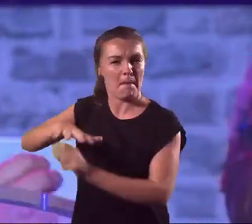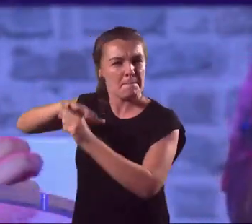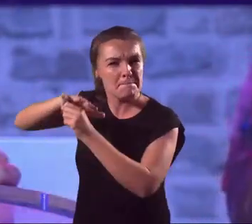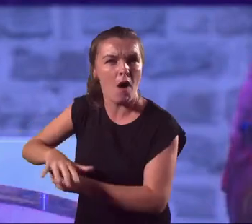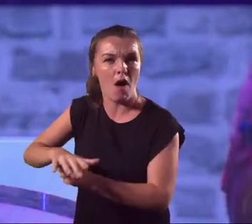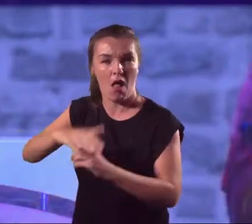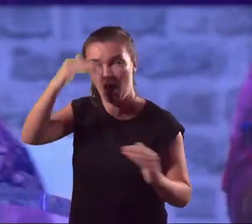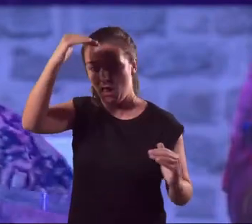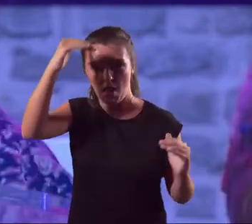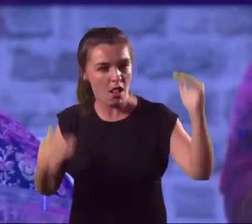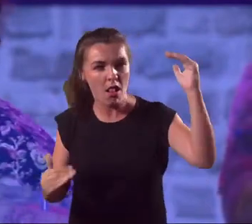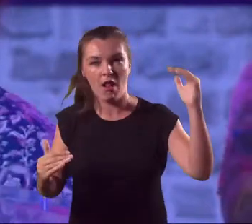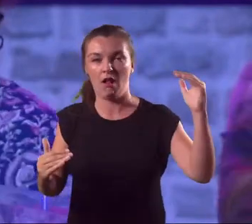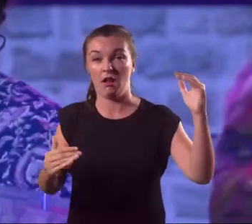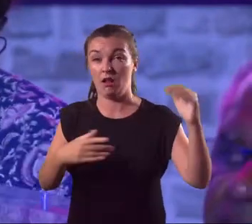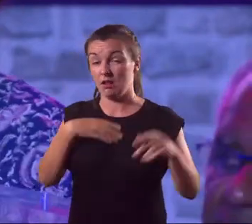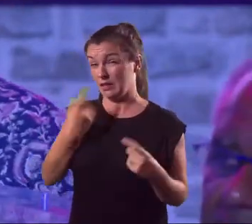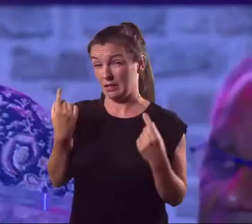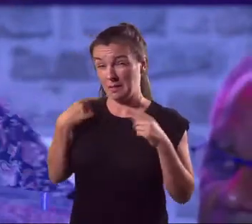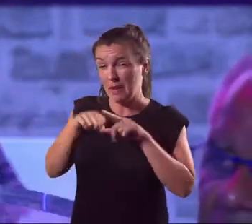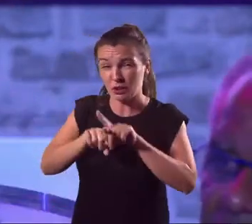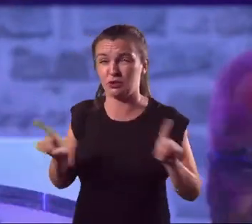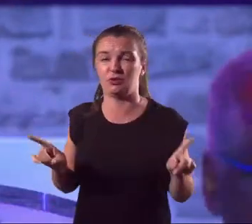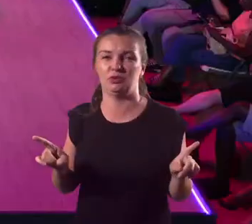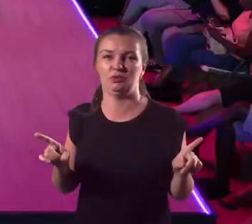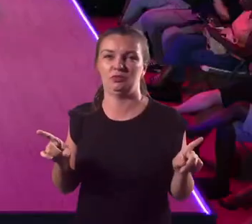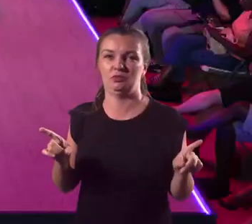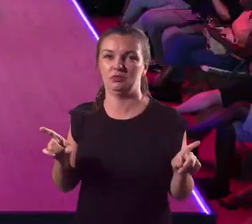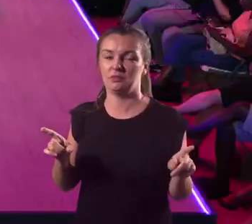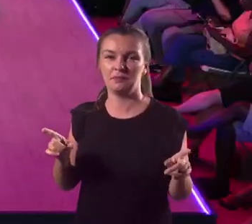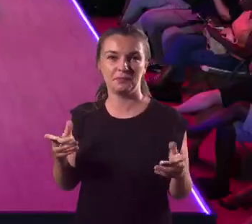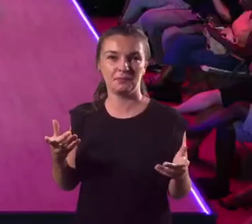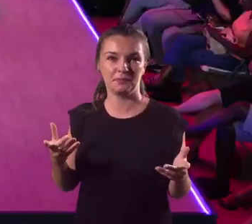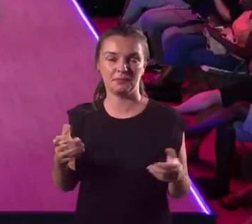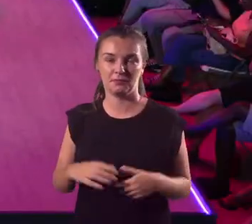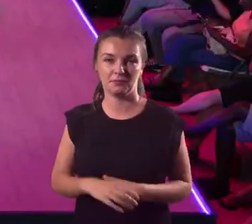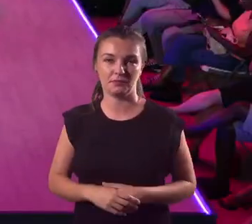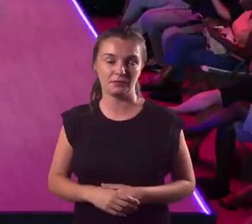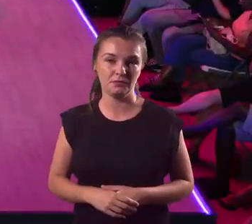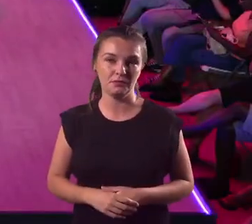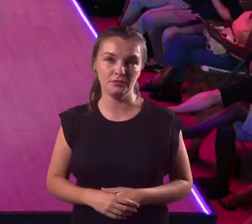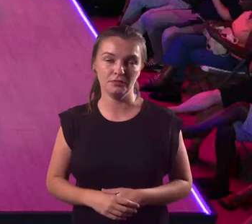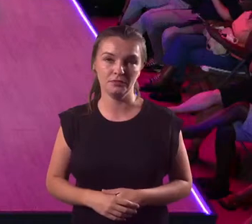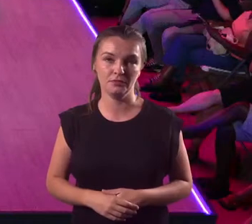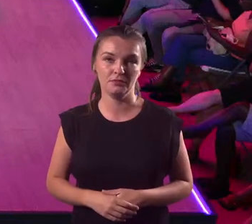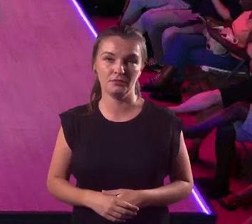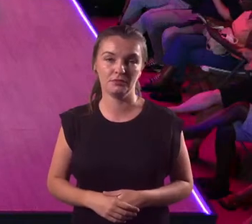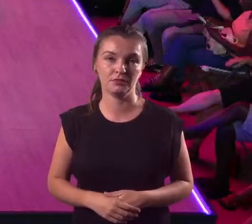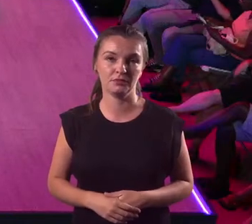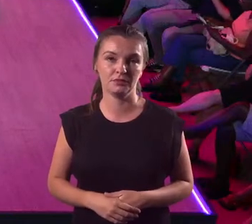les inégalités, toutes les injustices qui pèsent aujourd'hui sur la Guadeloupe.